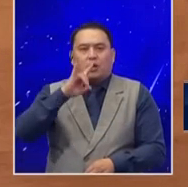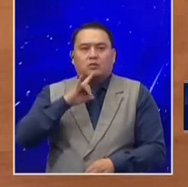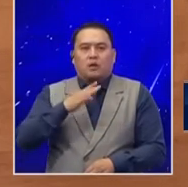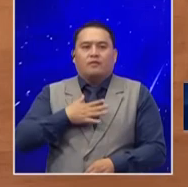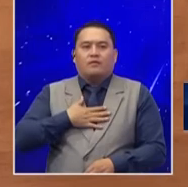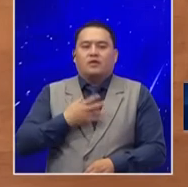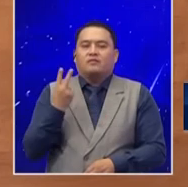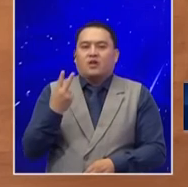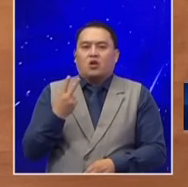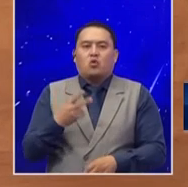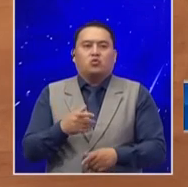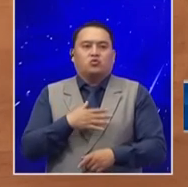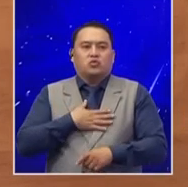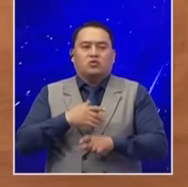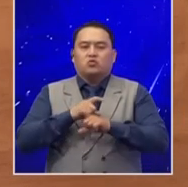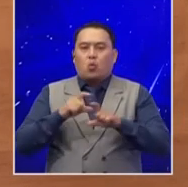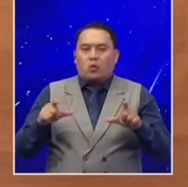школа.